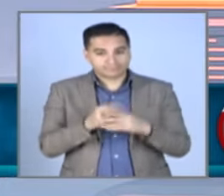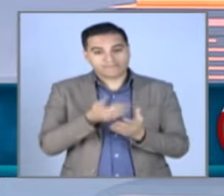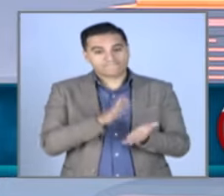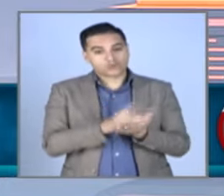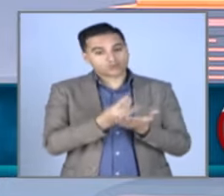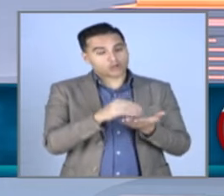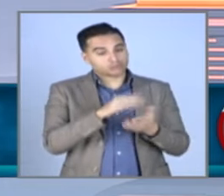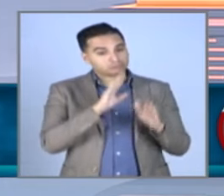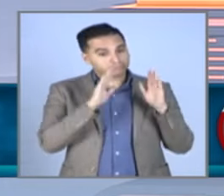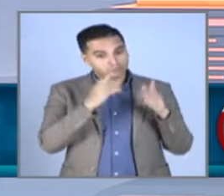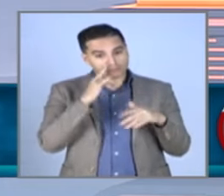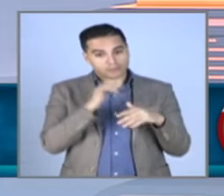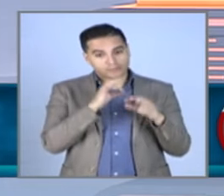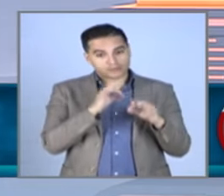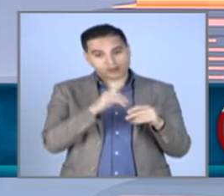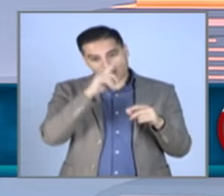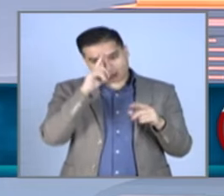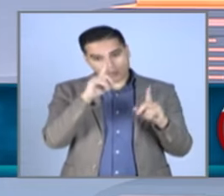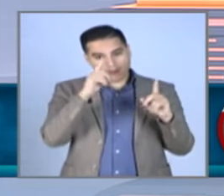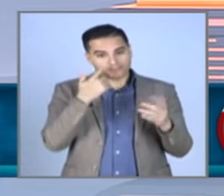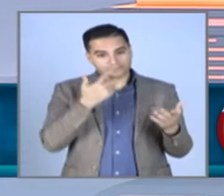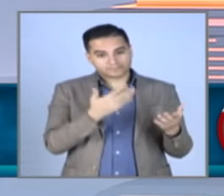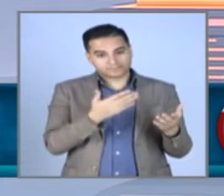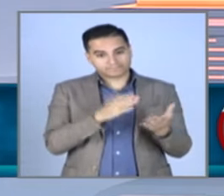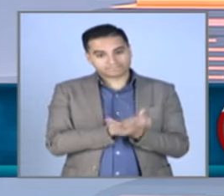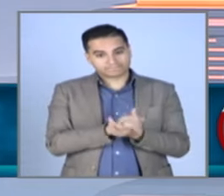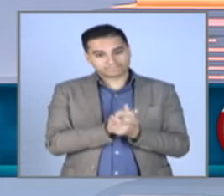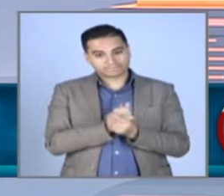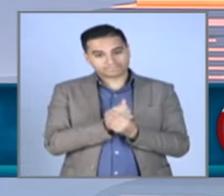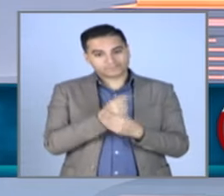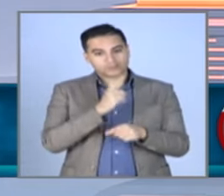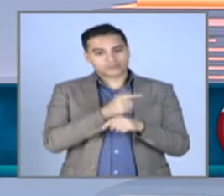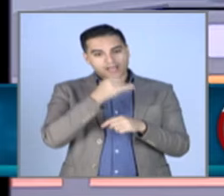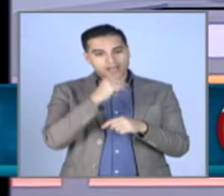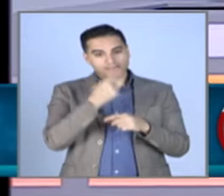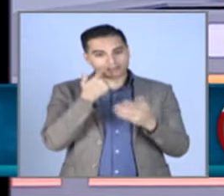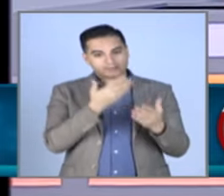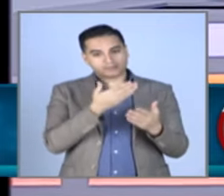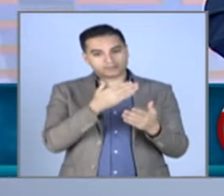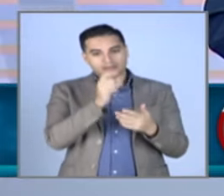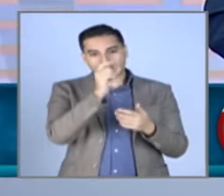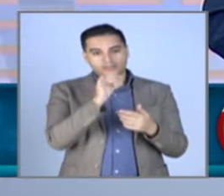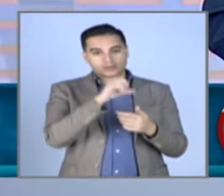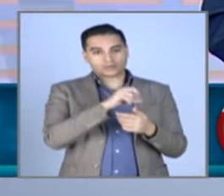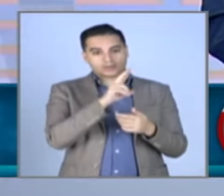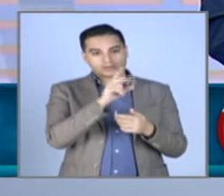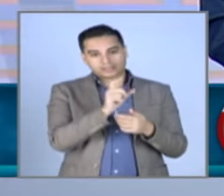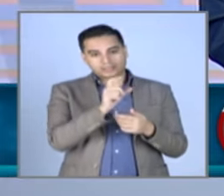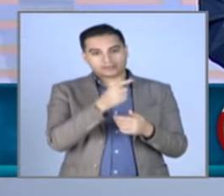فرصة 10 نقاط مهمين جدا. الله أعلم مين اللي هيجاوب. أستاذ أحمد. نيوتن.